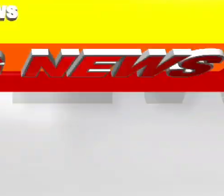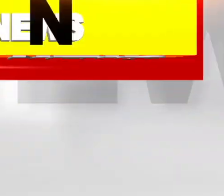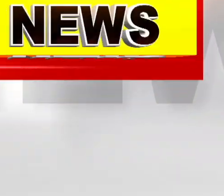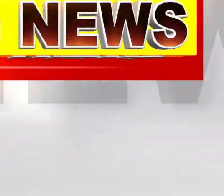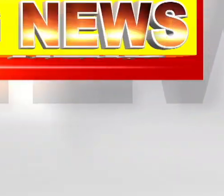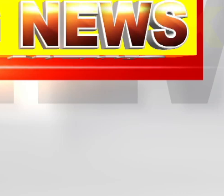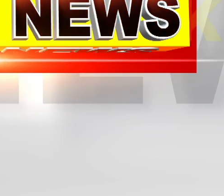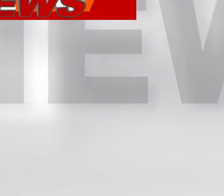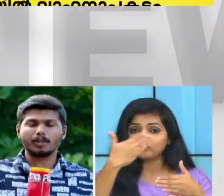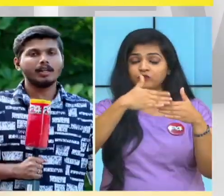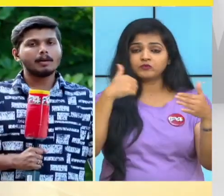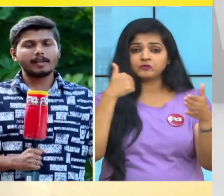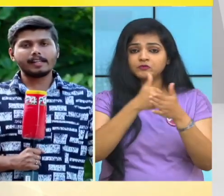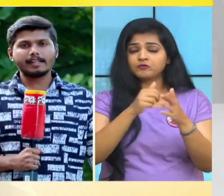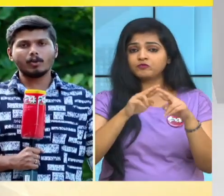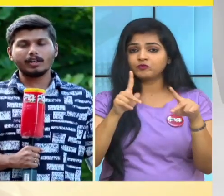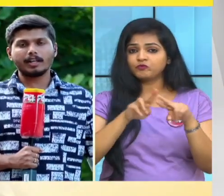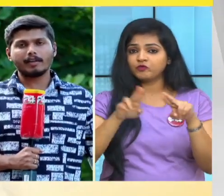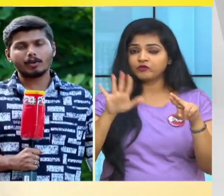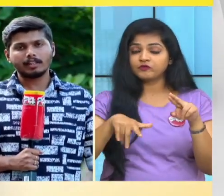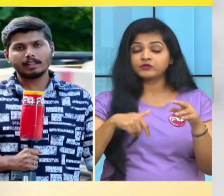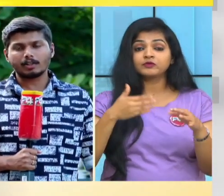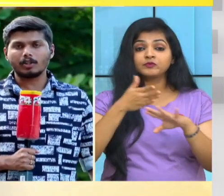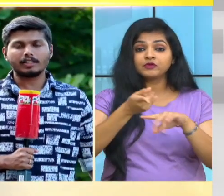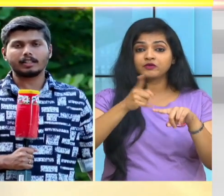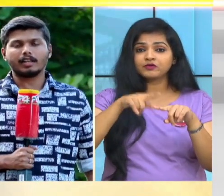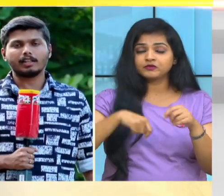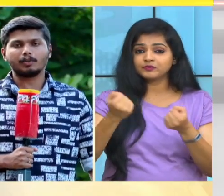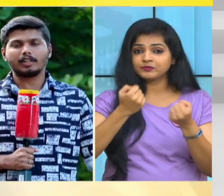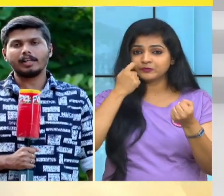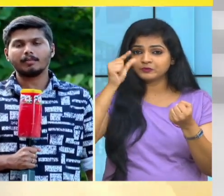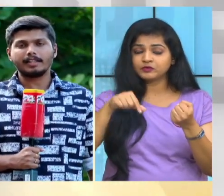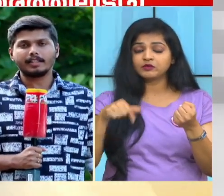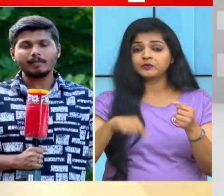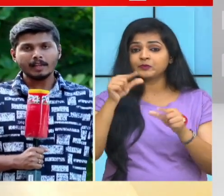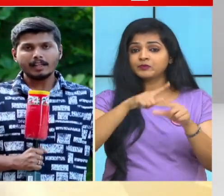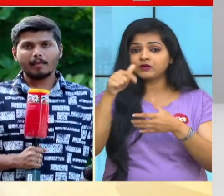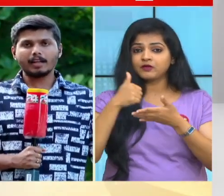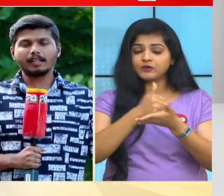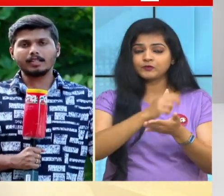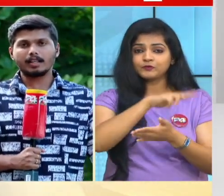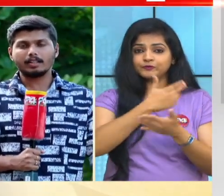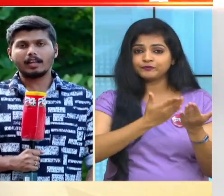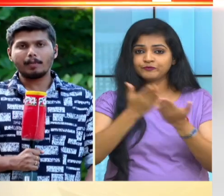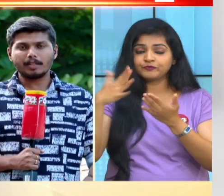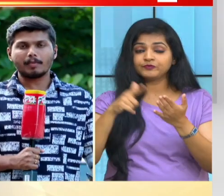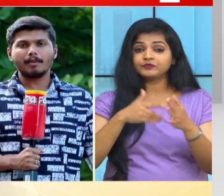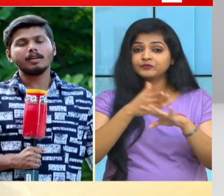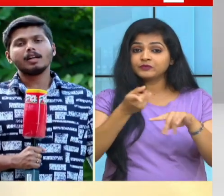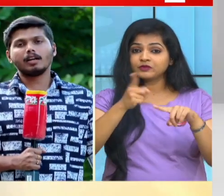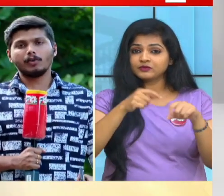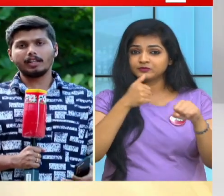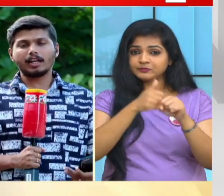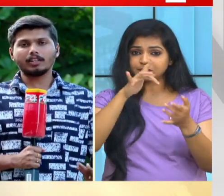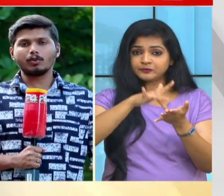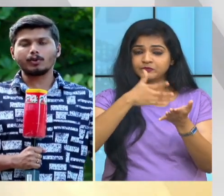മുൻഭാഗം പൂർണ്ണമായും തകർന്നിട്ടുണ്ട്. പരിക്കേറ്റ ലോറി ഡ്രൈവറെ ഉടൻ തന്നെ നാട്ടുകാർ ചേർന്നാണ് ആശുപത്രിയിലേക്ക് മാറ്റിയത്. ഈ അപകടം നടന്ന സ്ഥലത്ത് അല്പസമയം